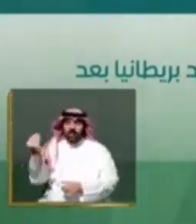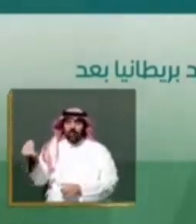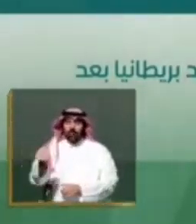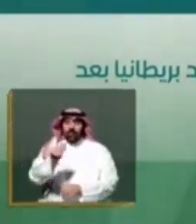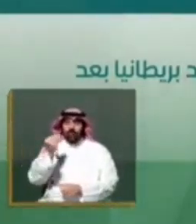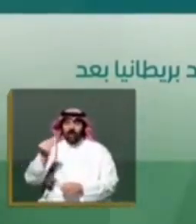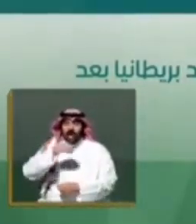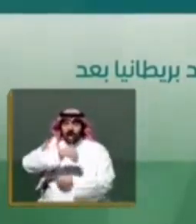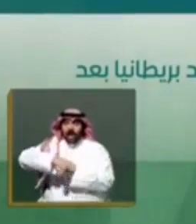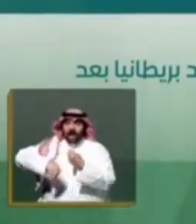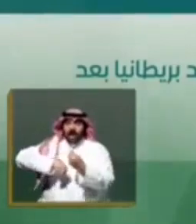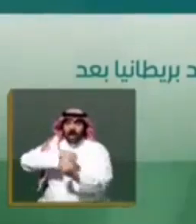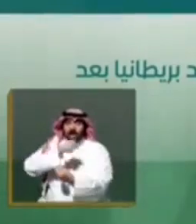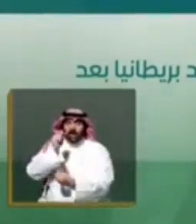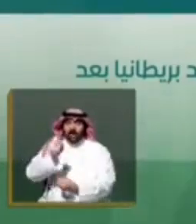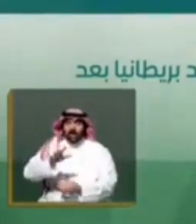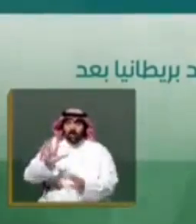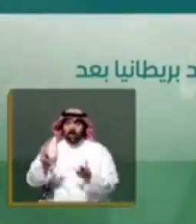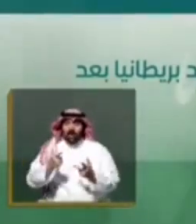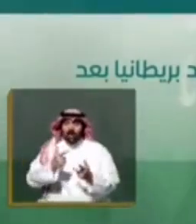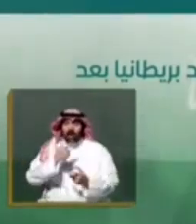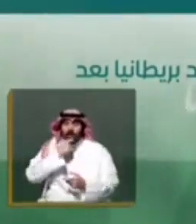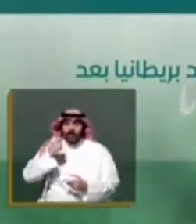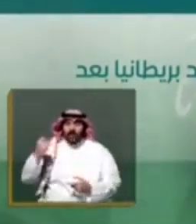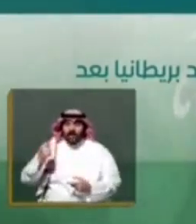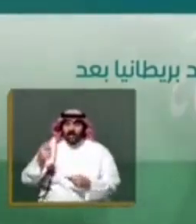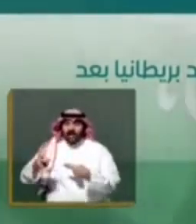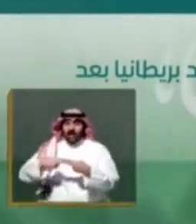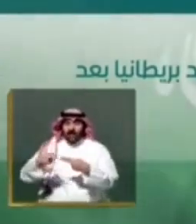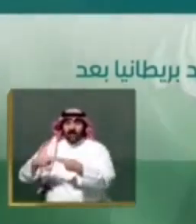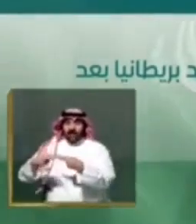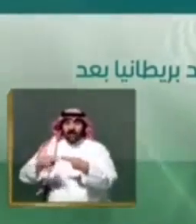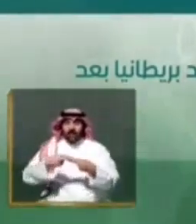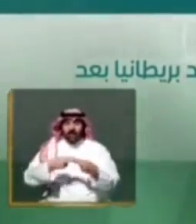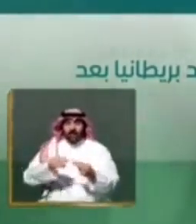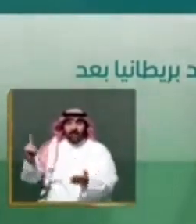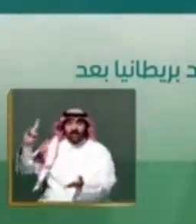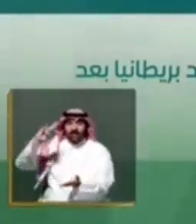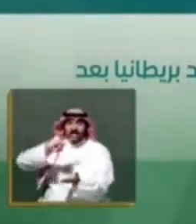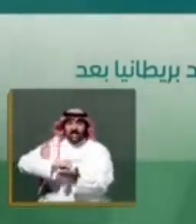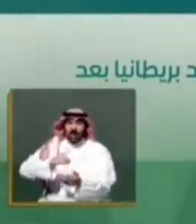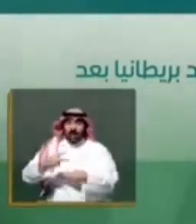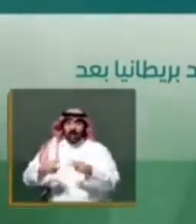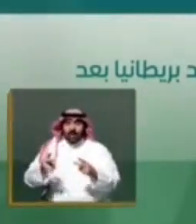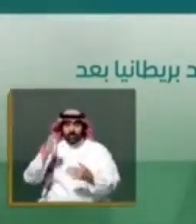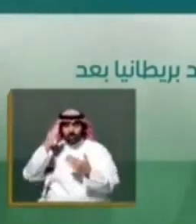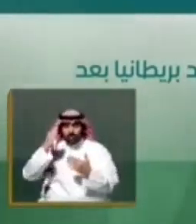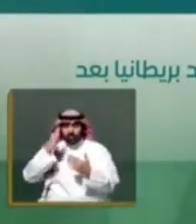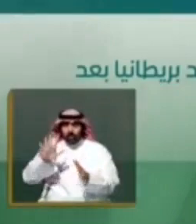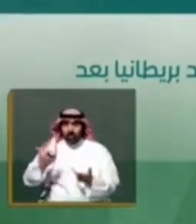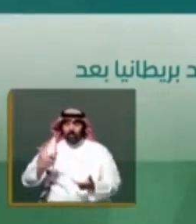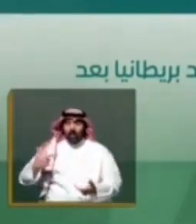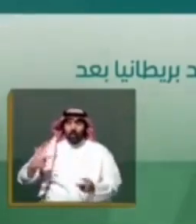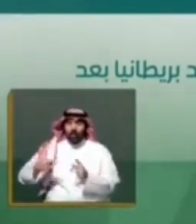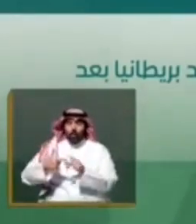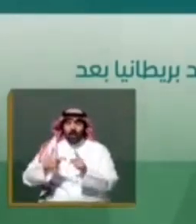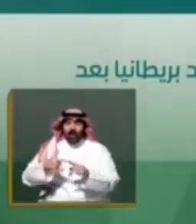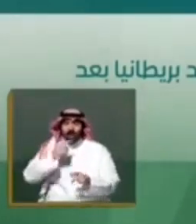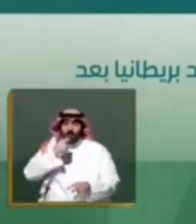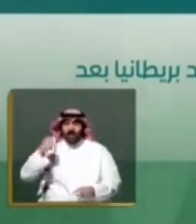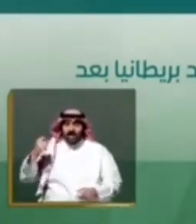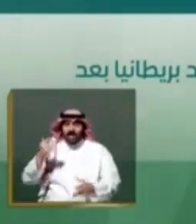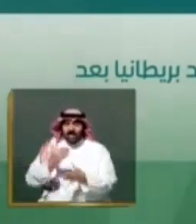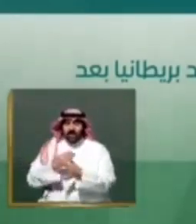والحجاج المتواجدين في المملكة إلى بريطانيا قبل حظر الطيران. كما أشاد ولي عهد بريطانيا بجهود المملكة في سبيل